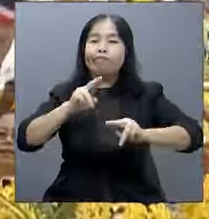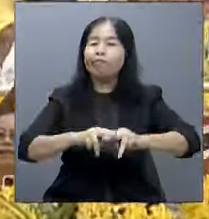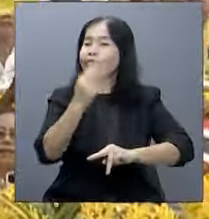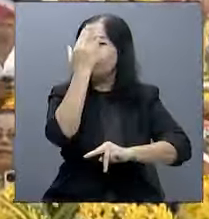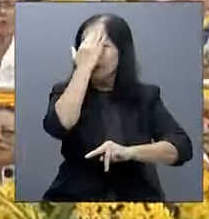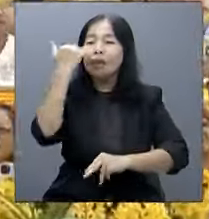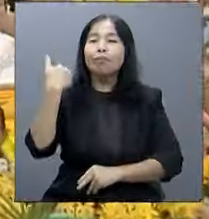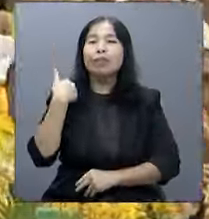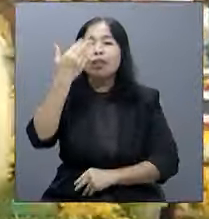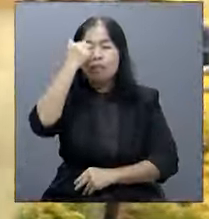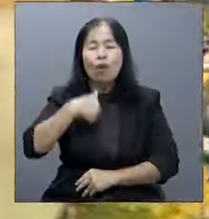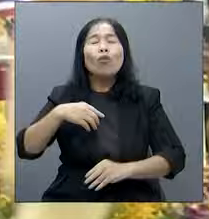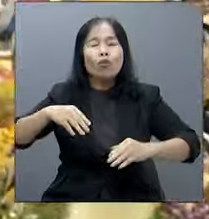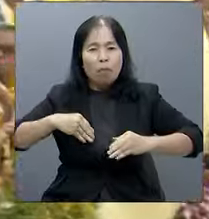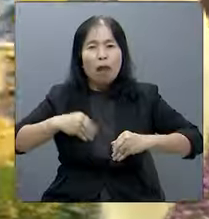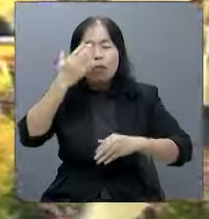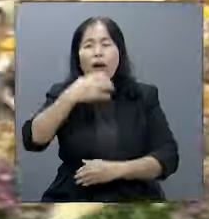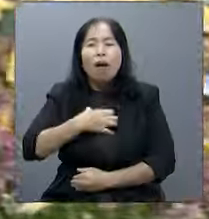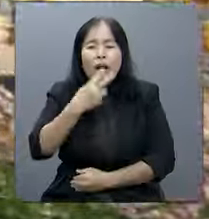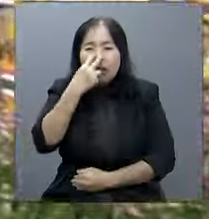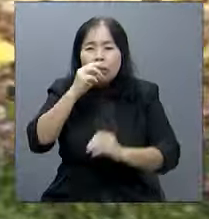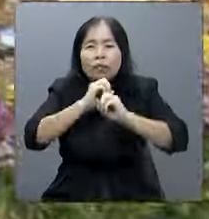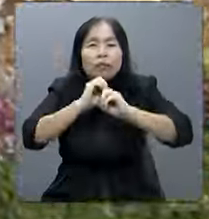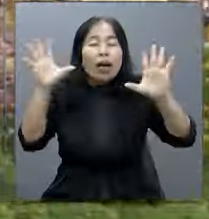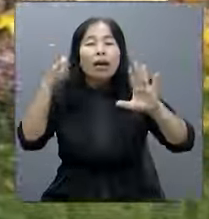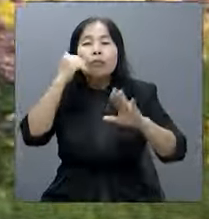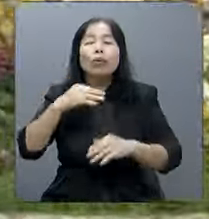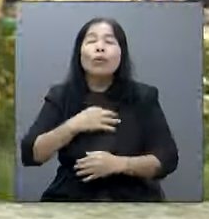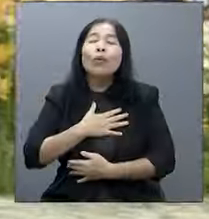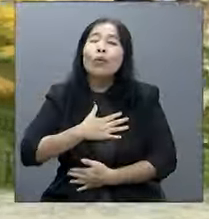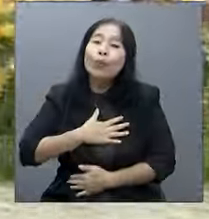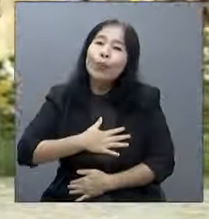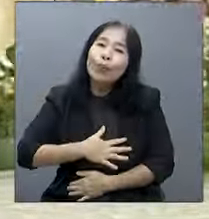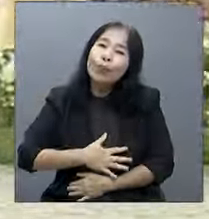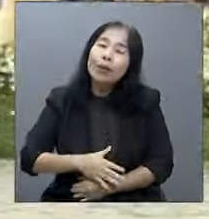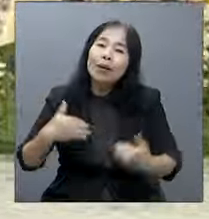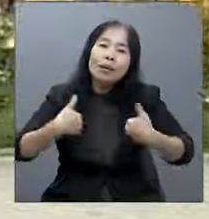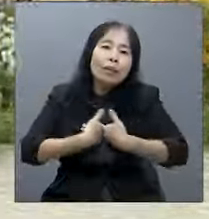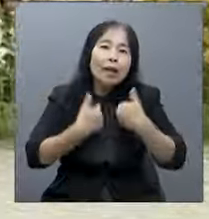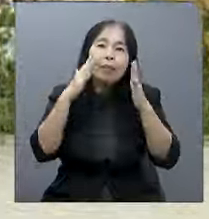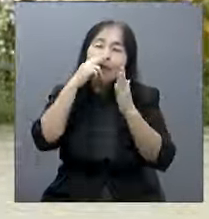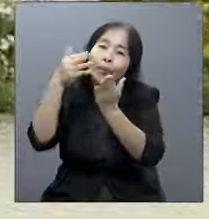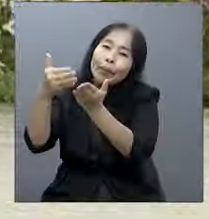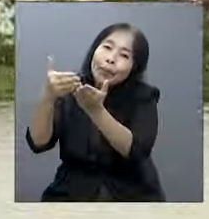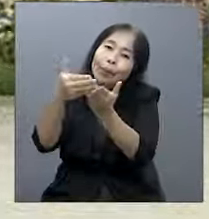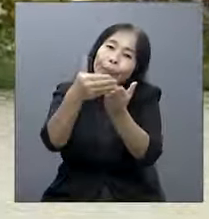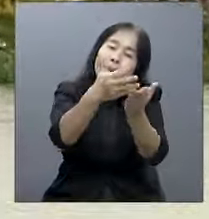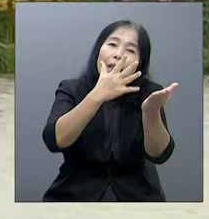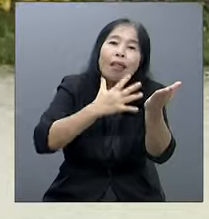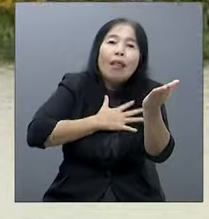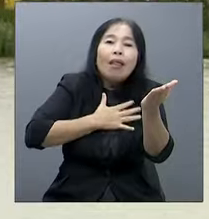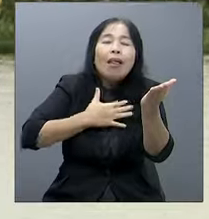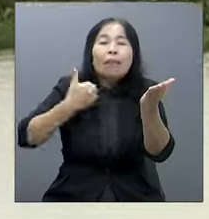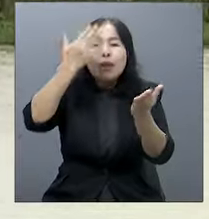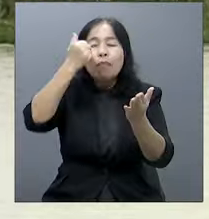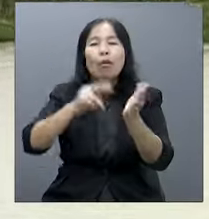รับว่าแม่จะตองตนเช้าแต่เมอไดเหขบวเรือก็ไมรู้สึกเหนื่อยเลยถือวคุมค่าที่ได้มาชมขบวนพายุหายาตราทชนลกครั้ง 1